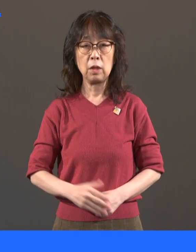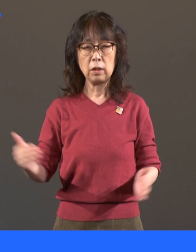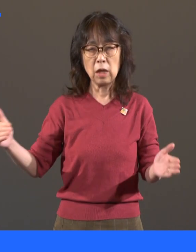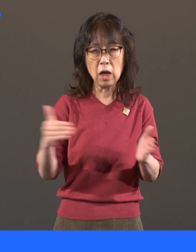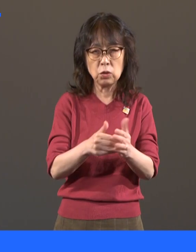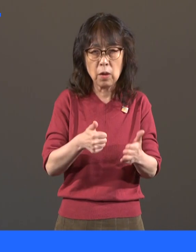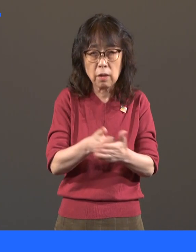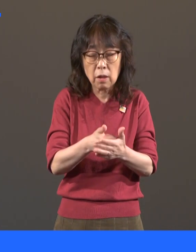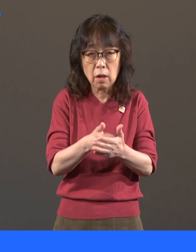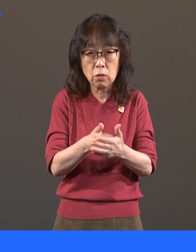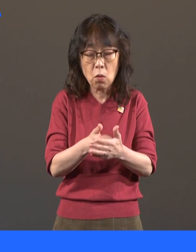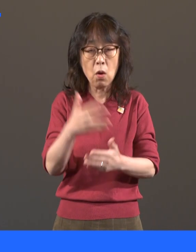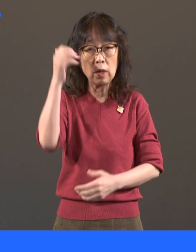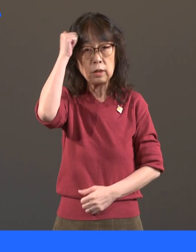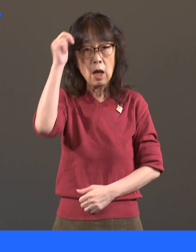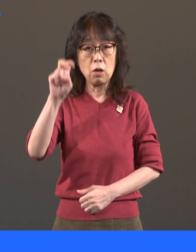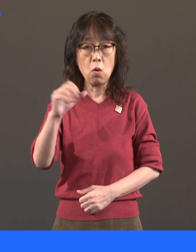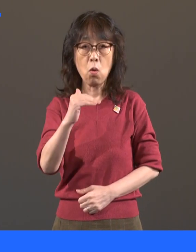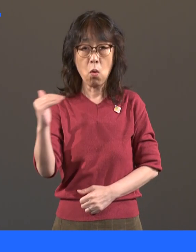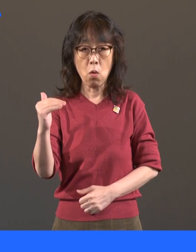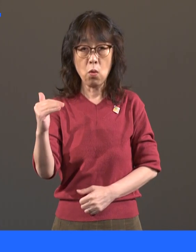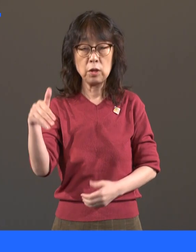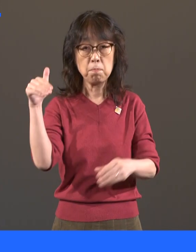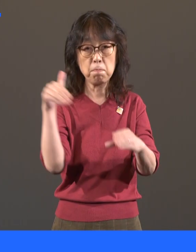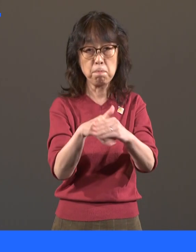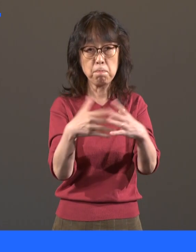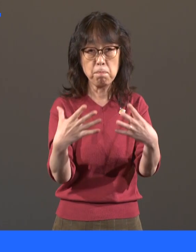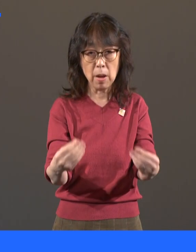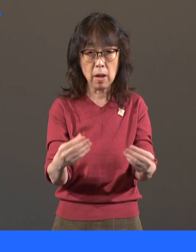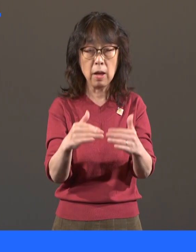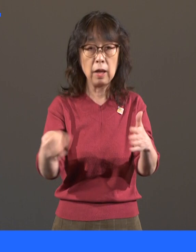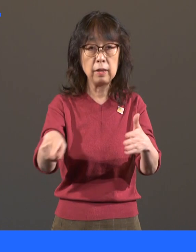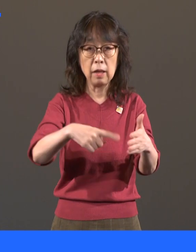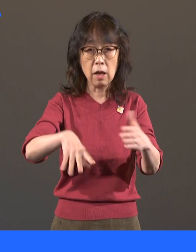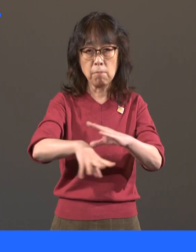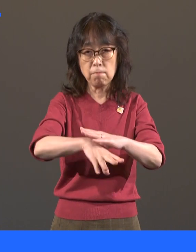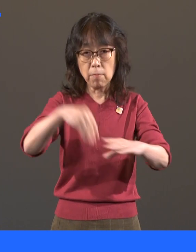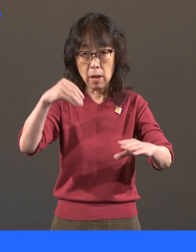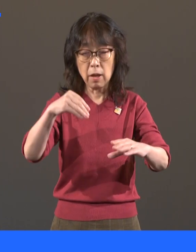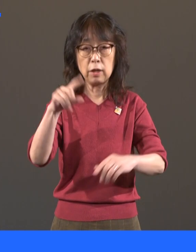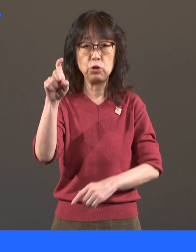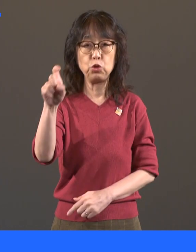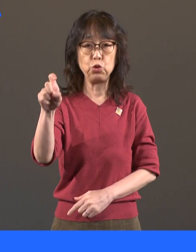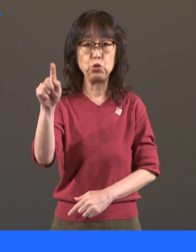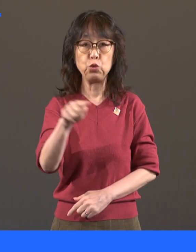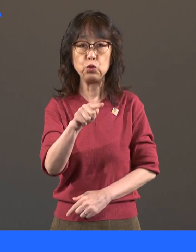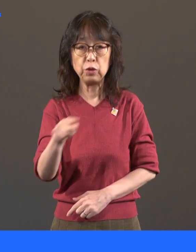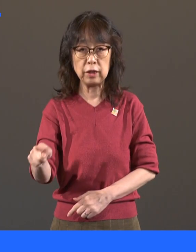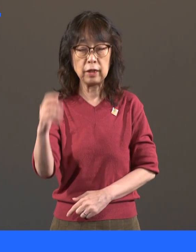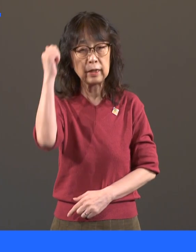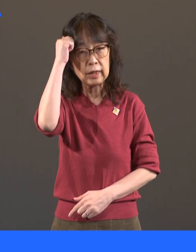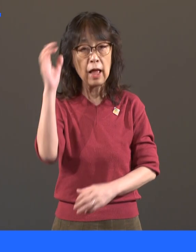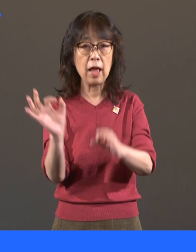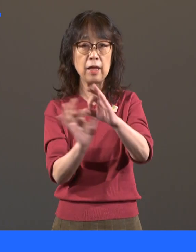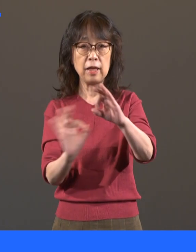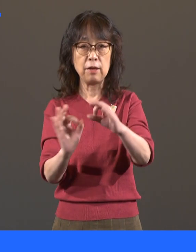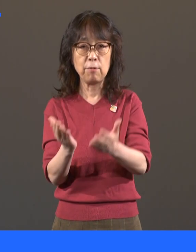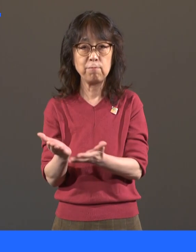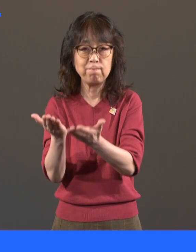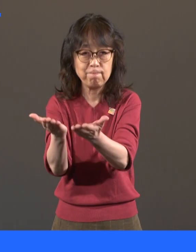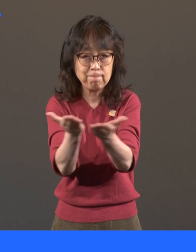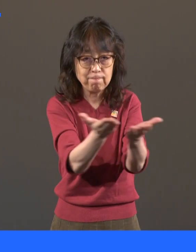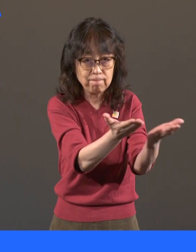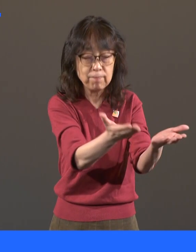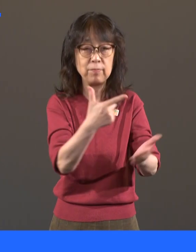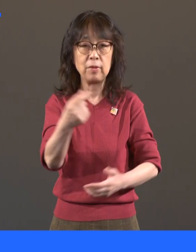決定された記念ロゴに投票された方の中から抽選で10人の方に記念品をプレゼントさせて